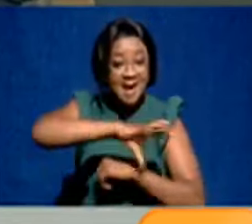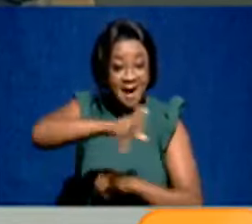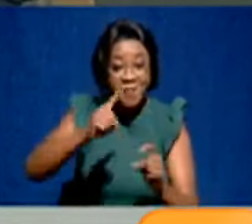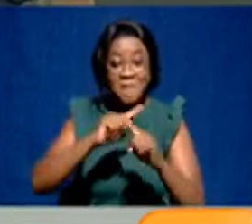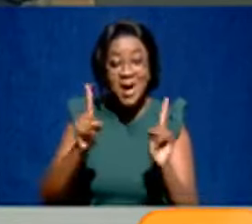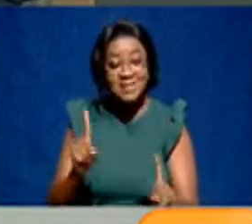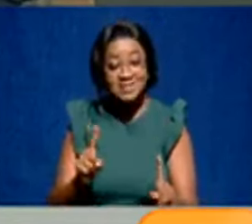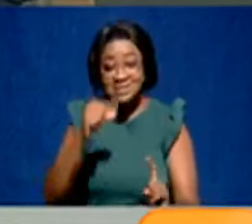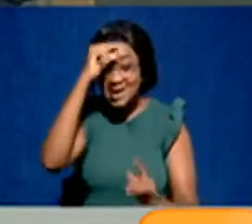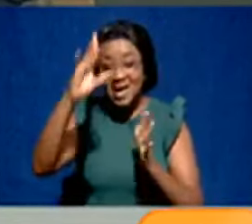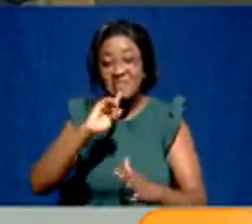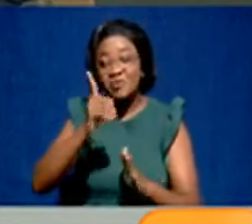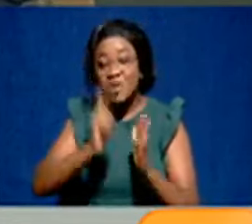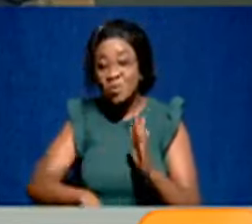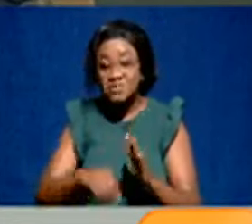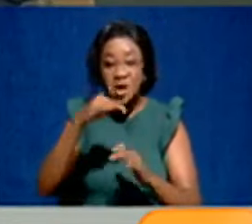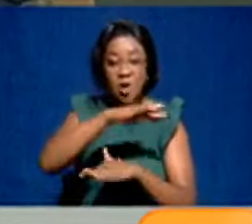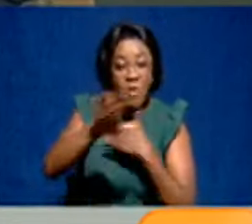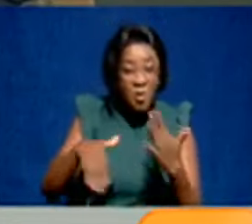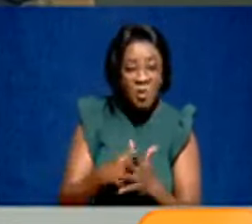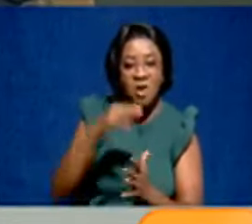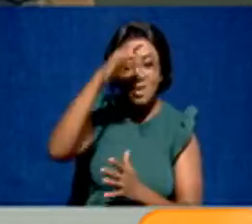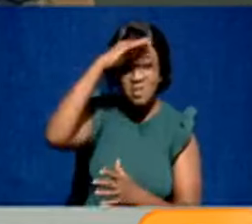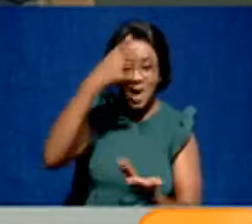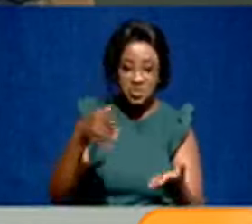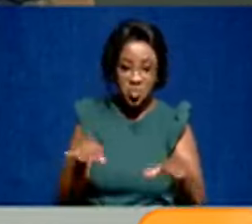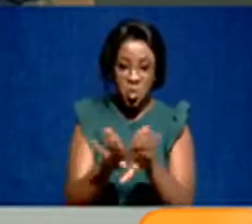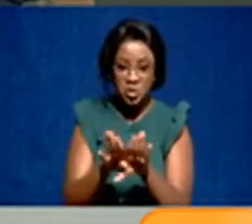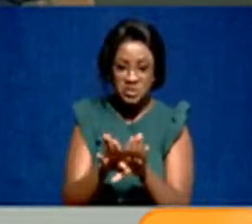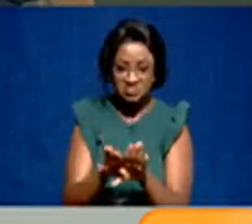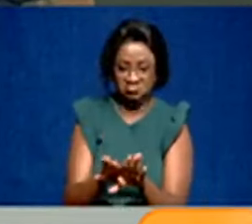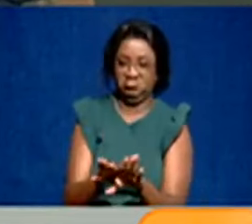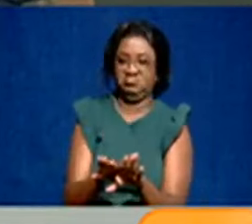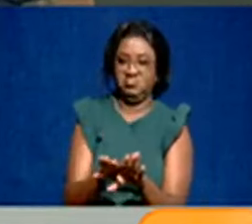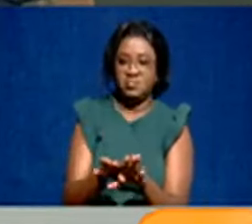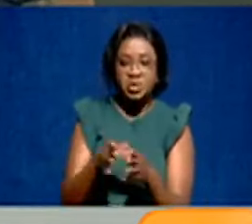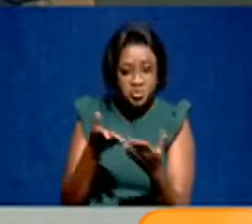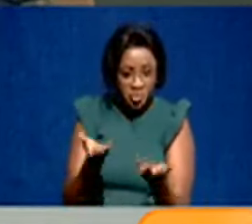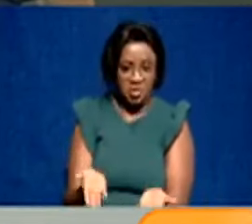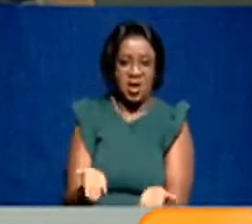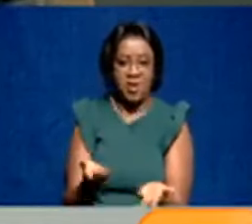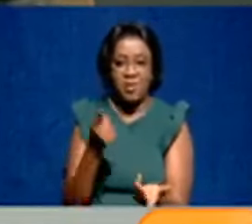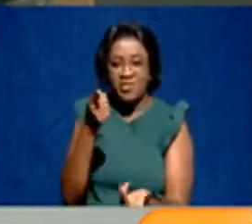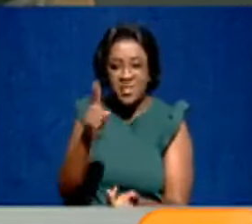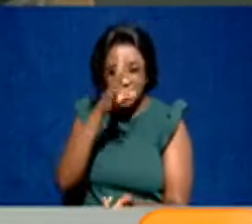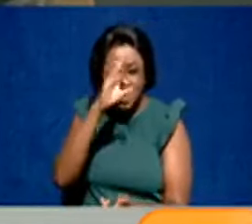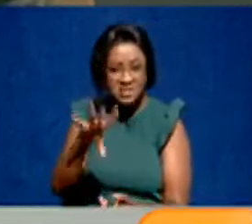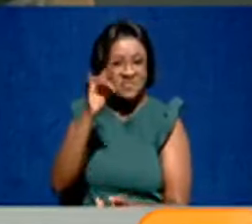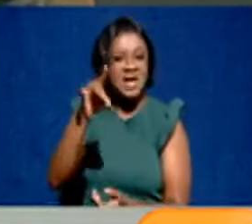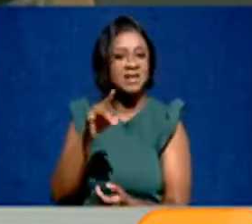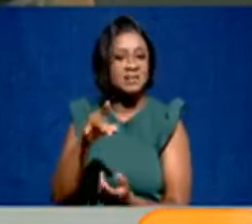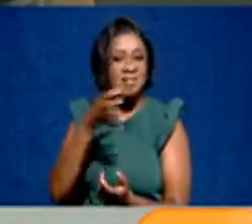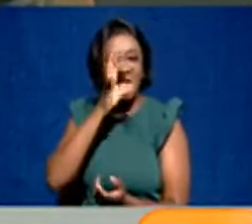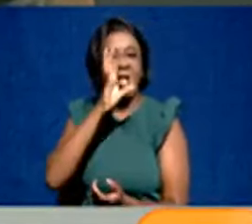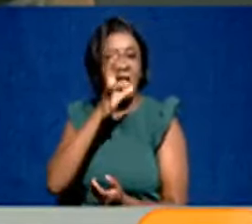baa zote zifungwe. Kukamatwa kwa maafisa hao kunajiri huku agizo la kufungwa kwa baa zote kufuatia vifo vya watu